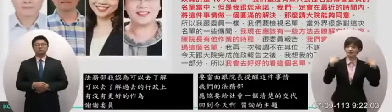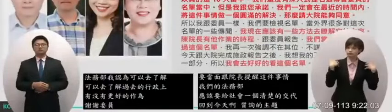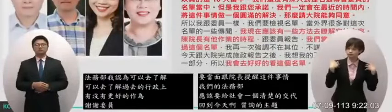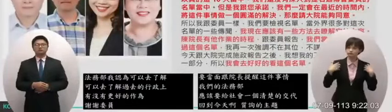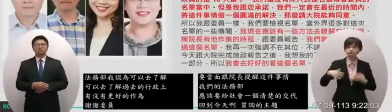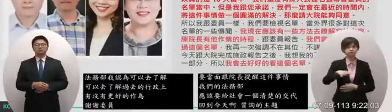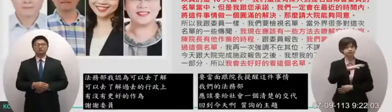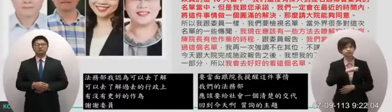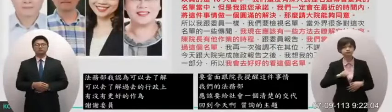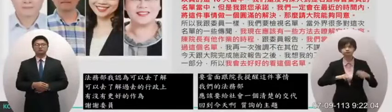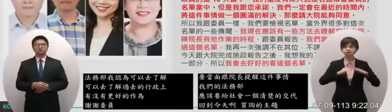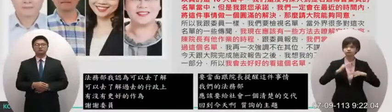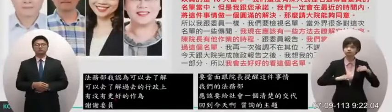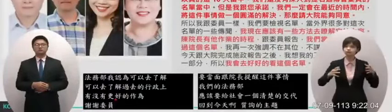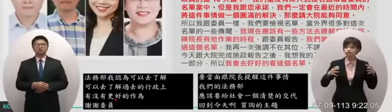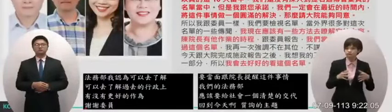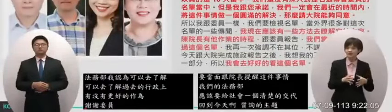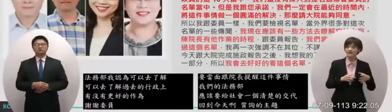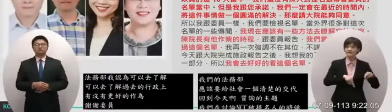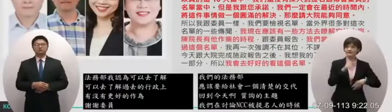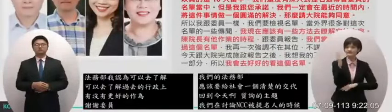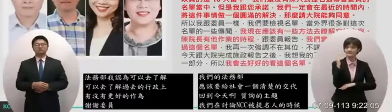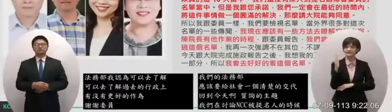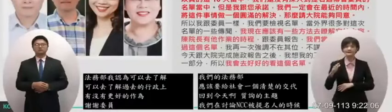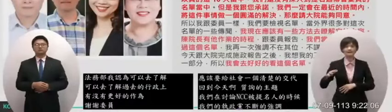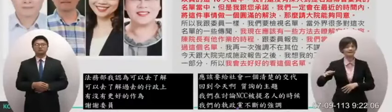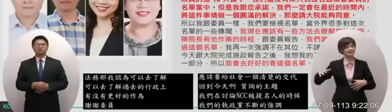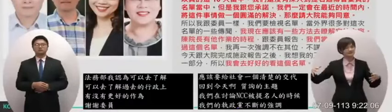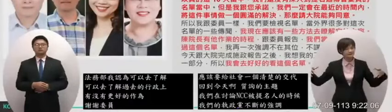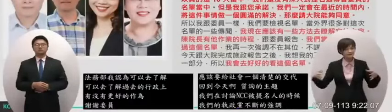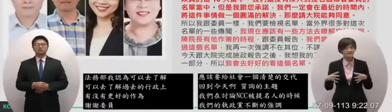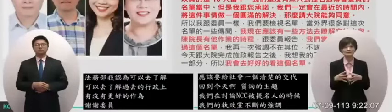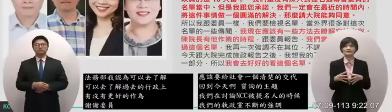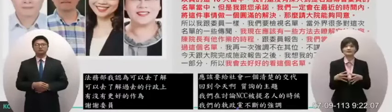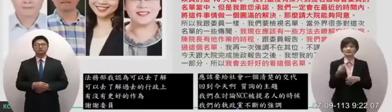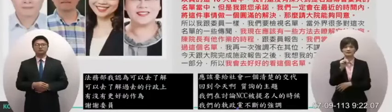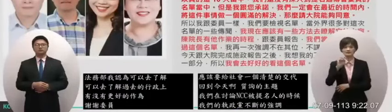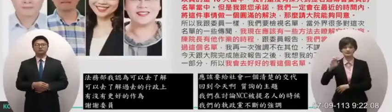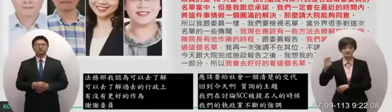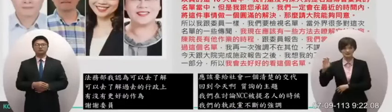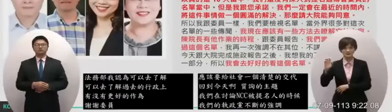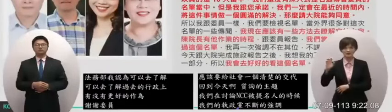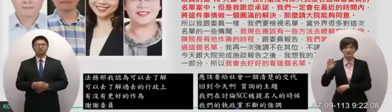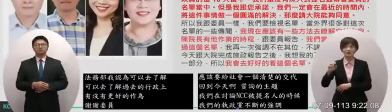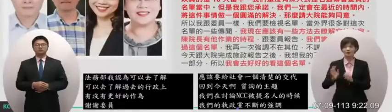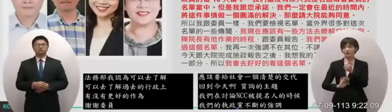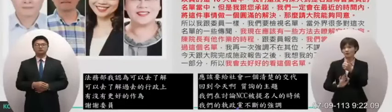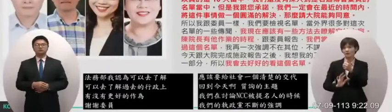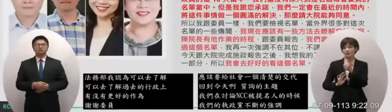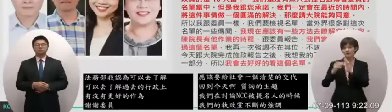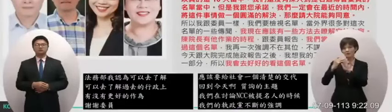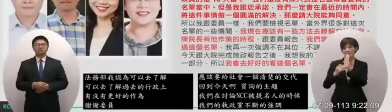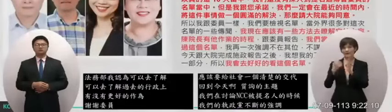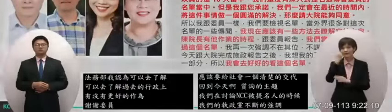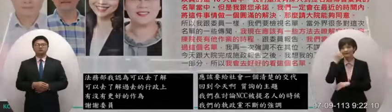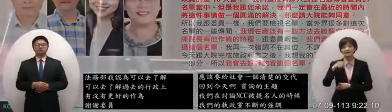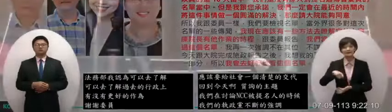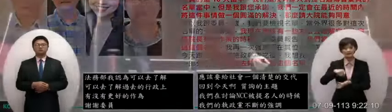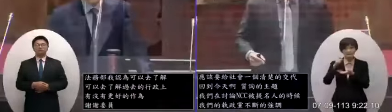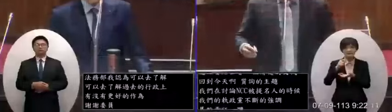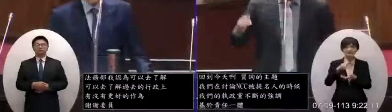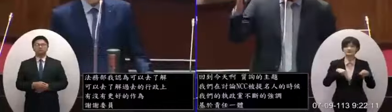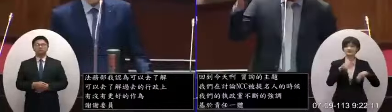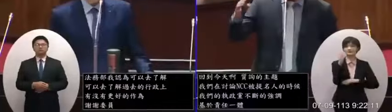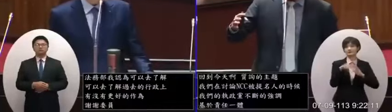于责任的政治，基于行政议题的概念， NCC 委员应该由行政院院长提名，这个才是责任政治的展现